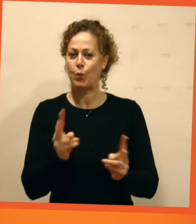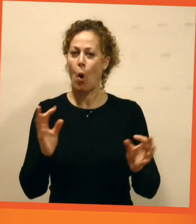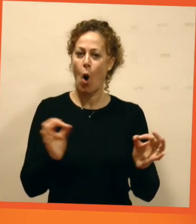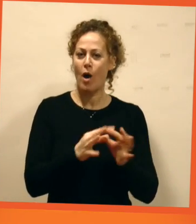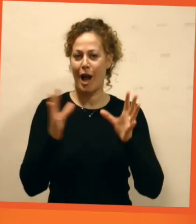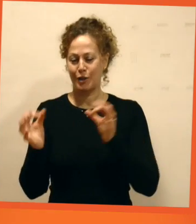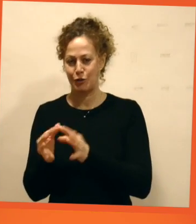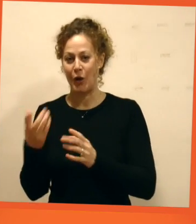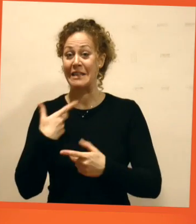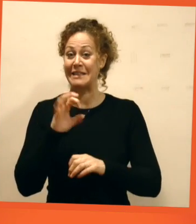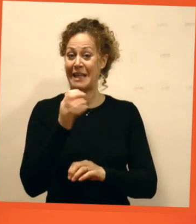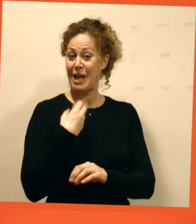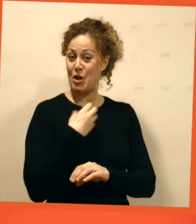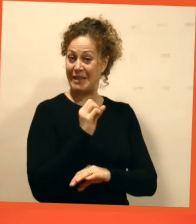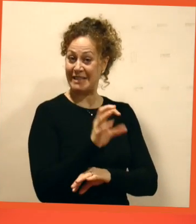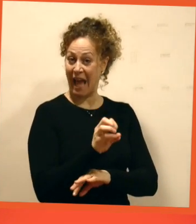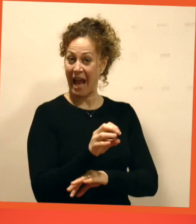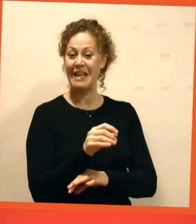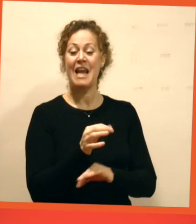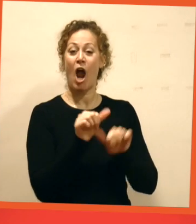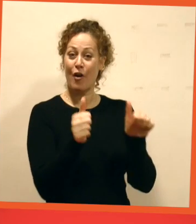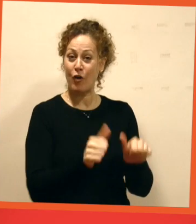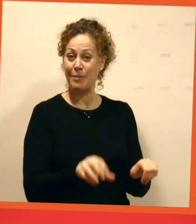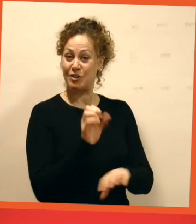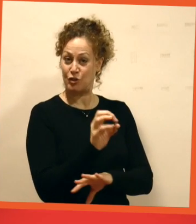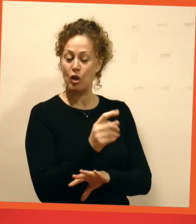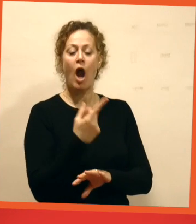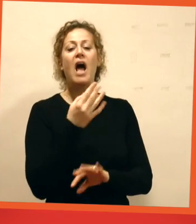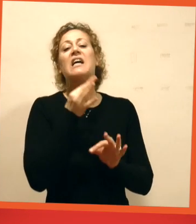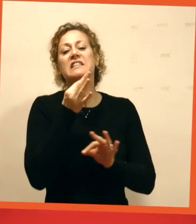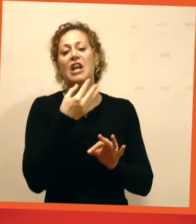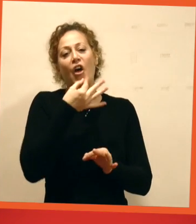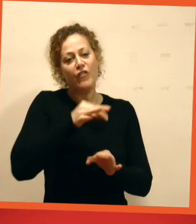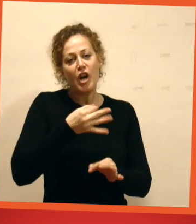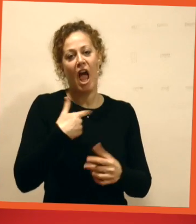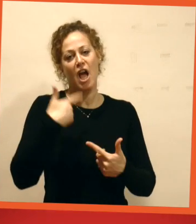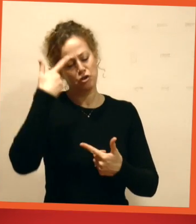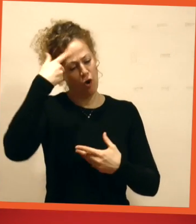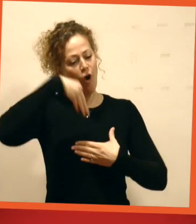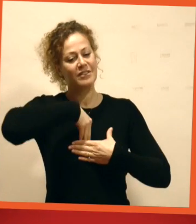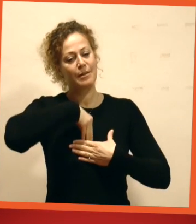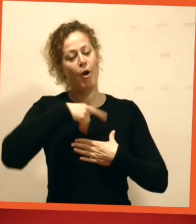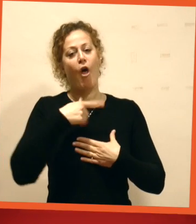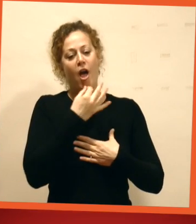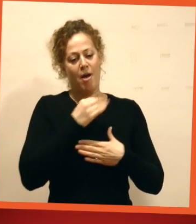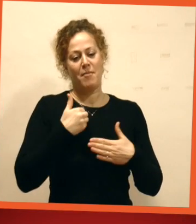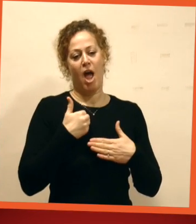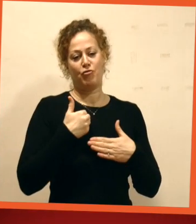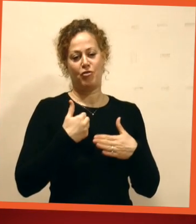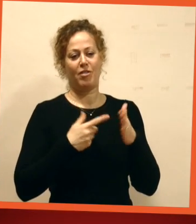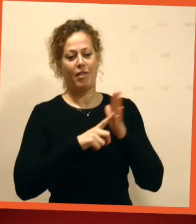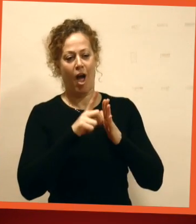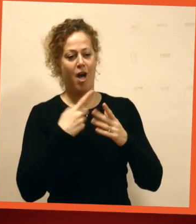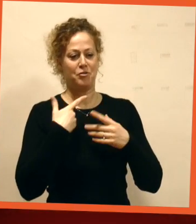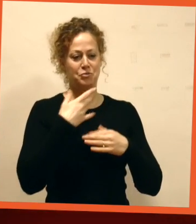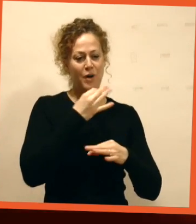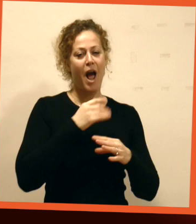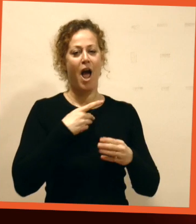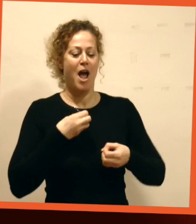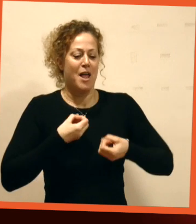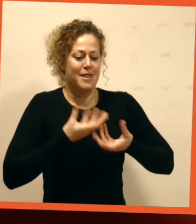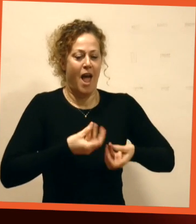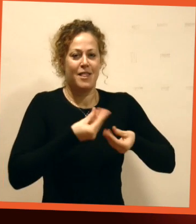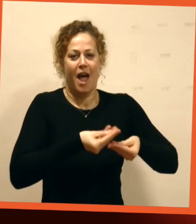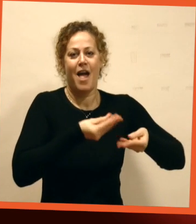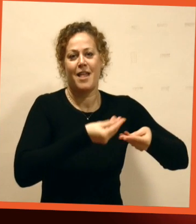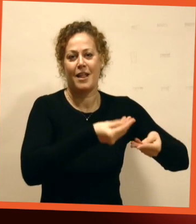si insegna, insegnare vuol dire riuscire ad essere consapevoli di quello che si sa fare, ed è anche bello poter